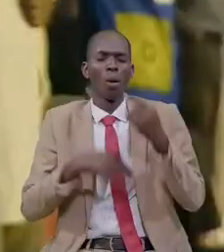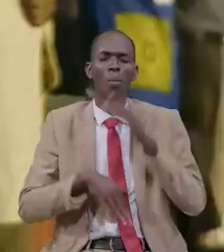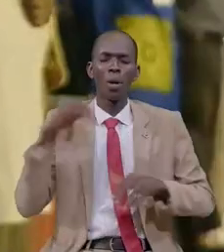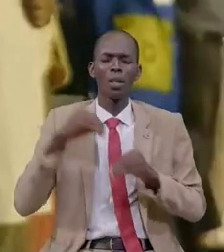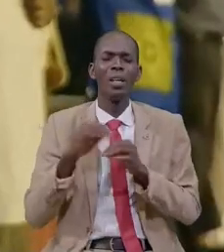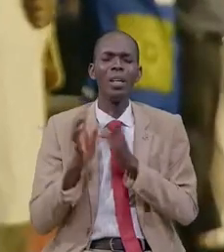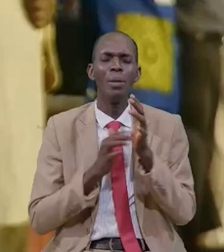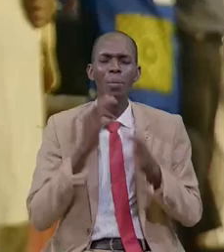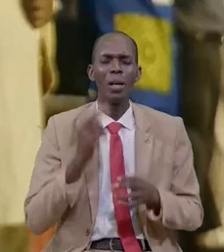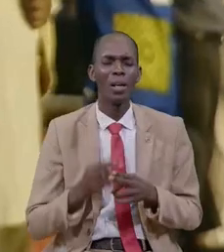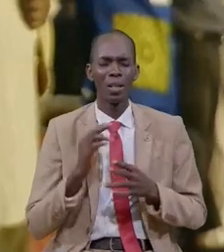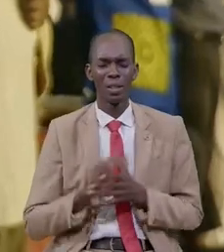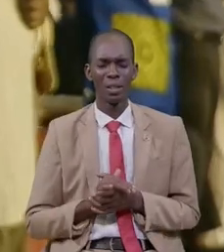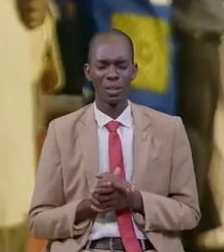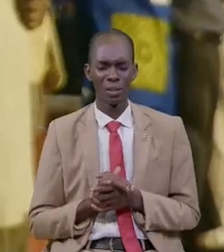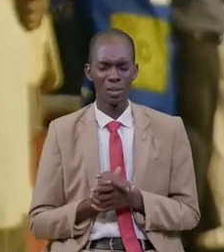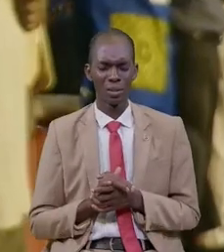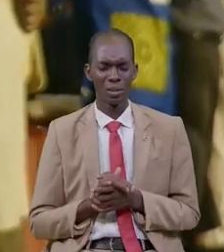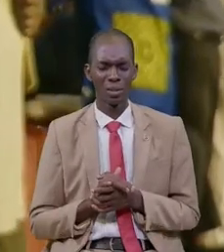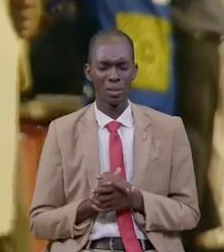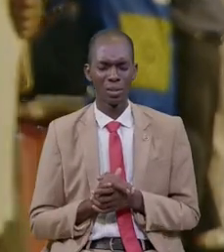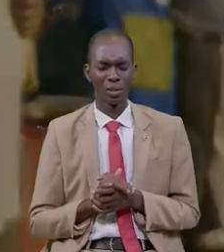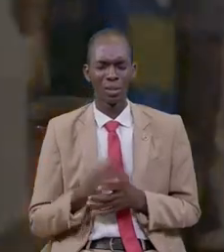de Jésus.